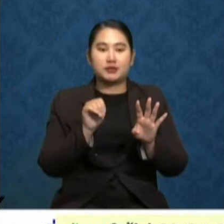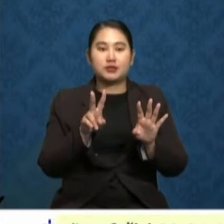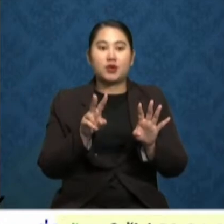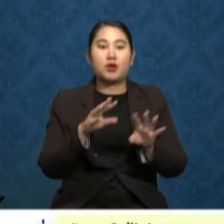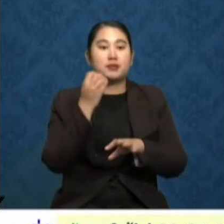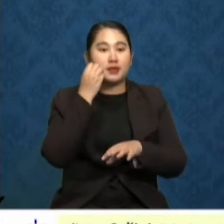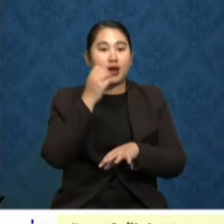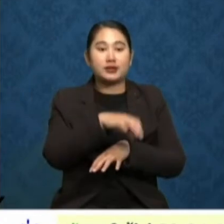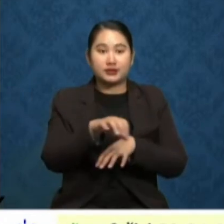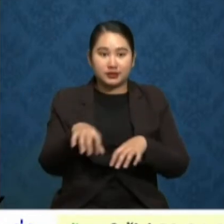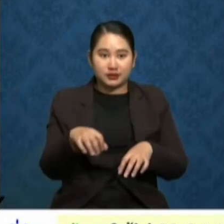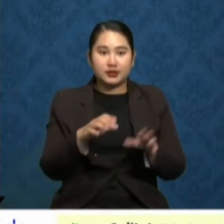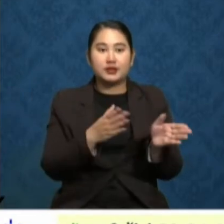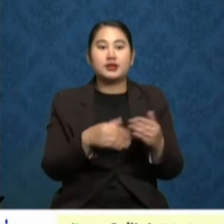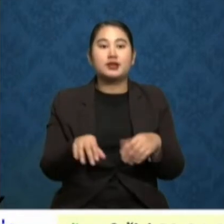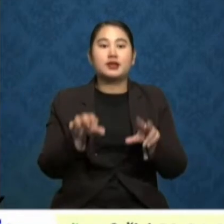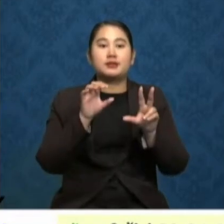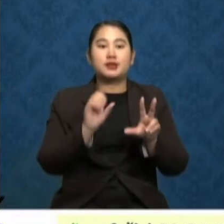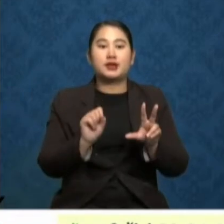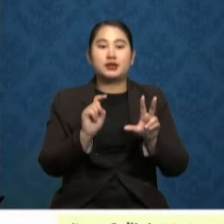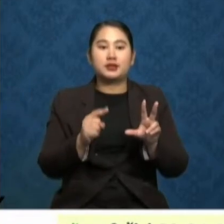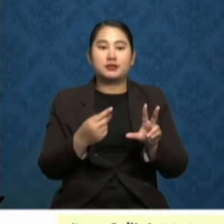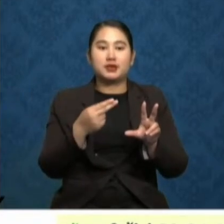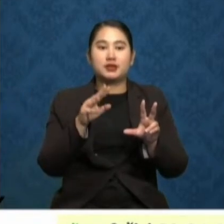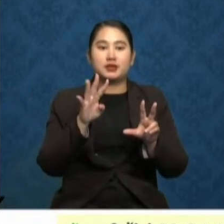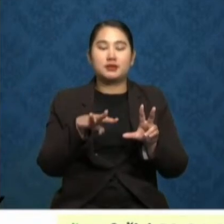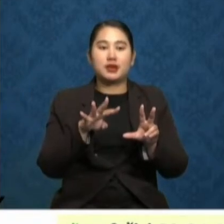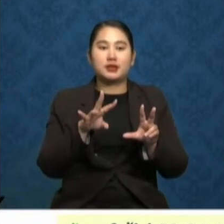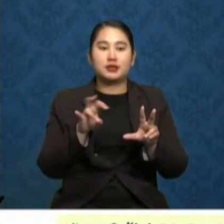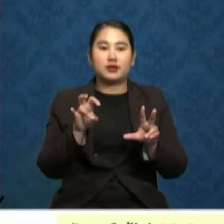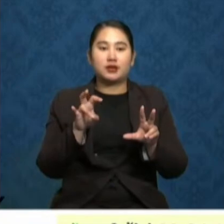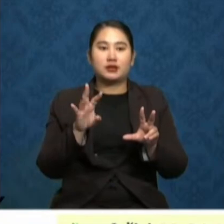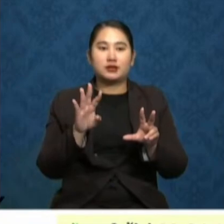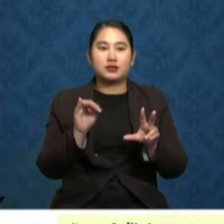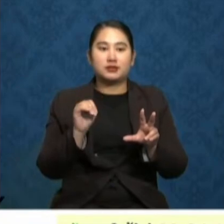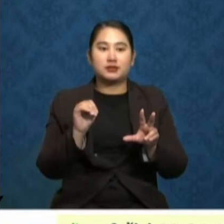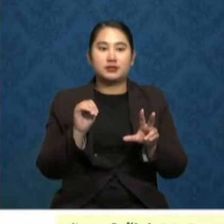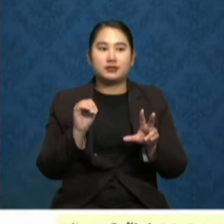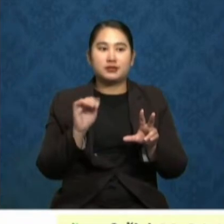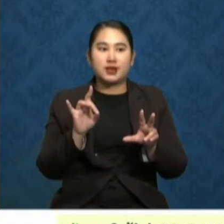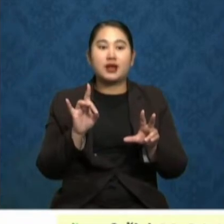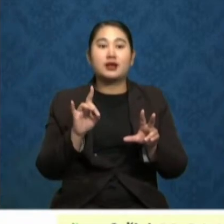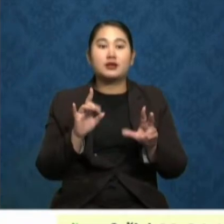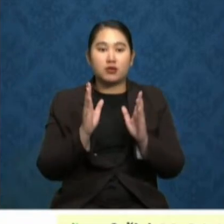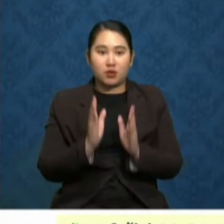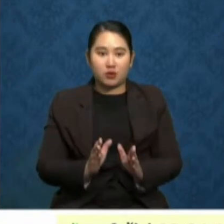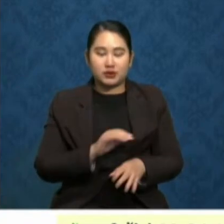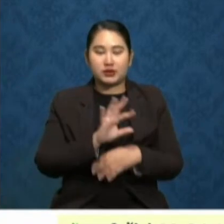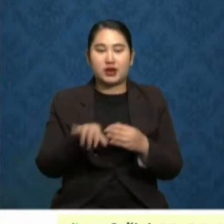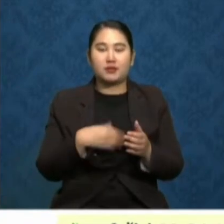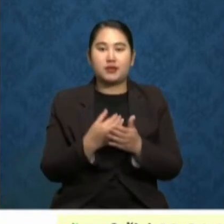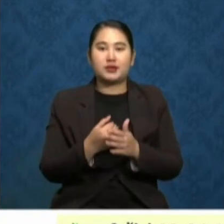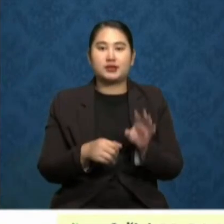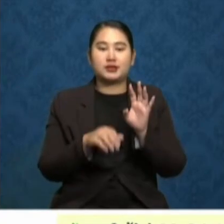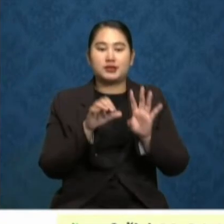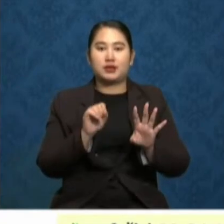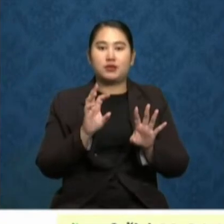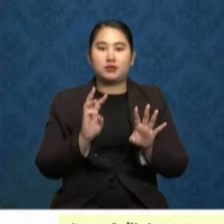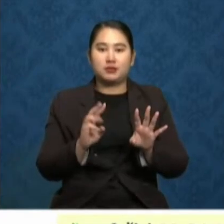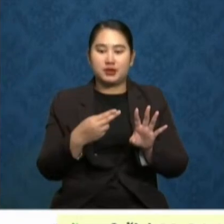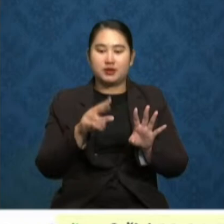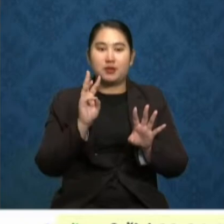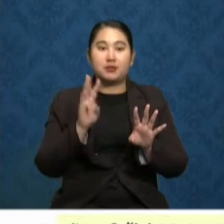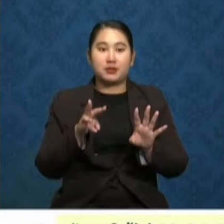314,784 ลายพ้นที่ทั้หมด 416,30